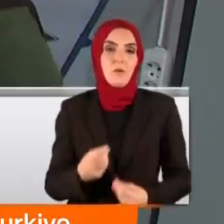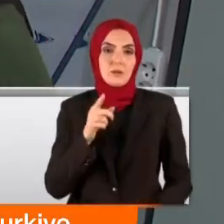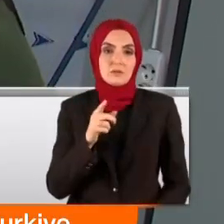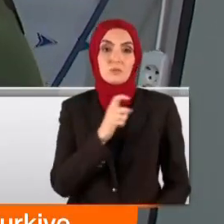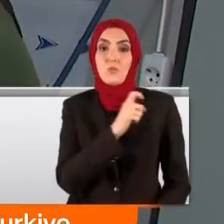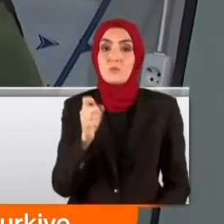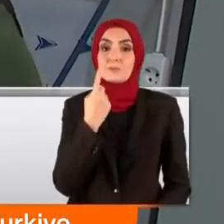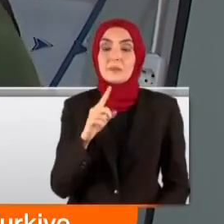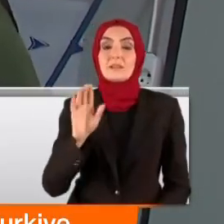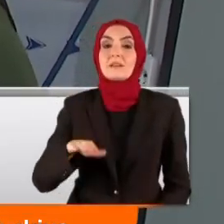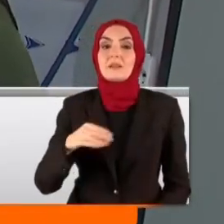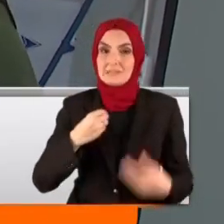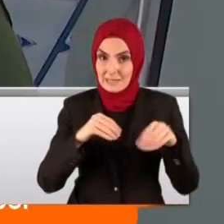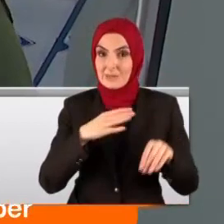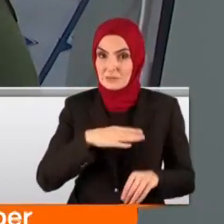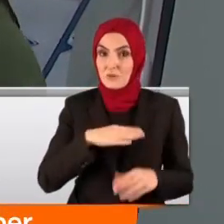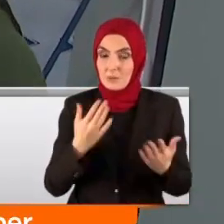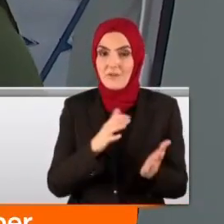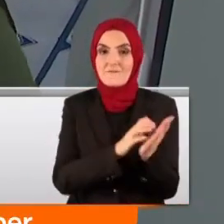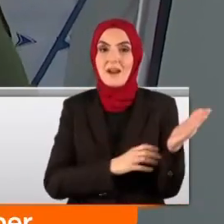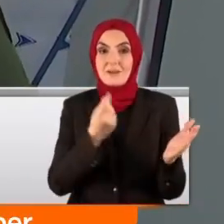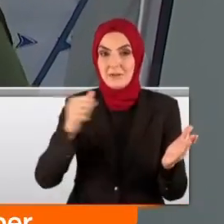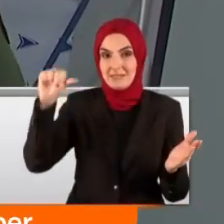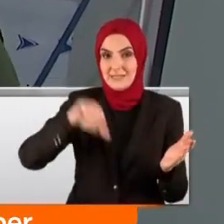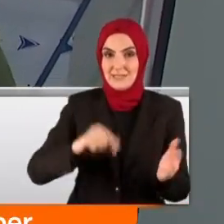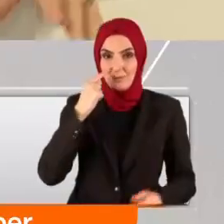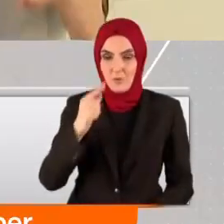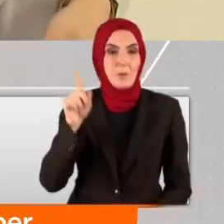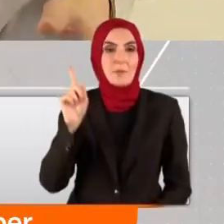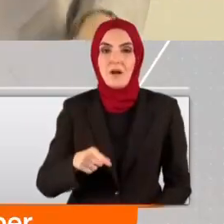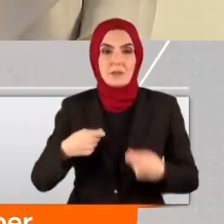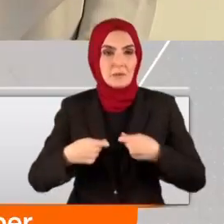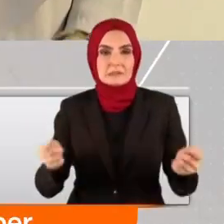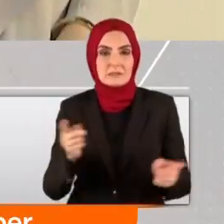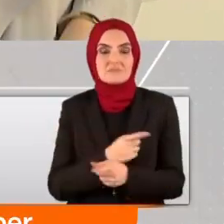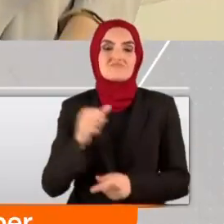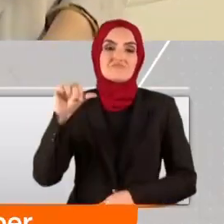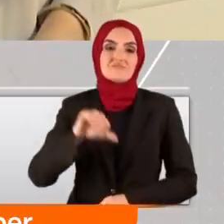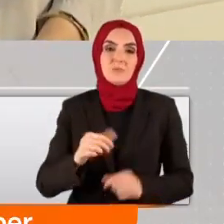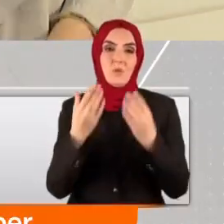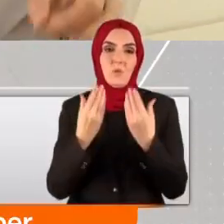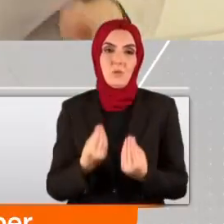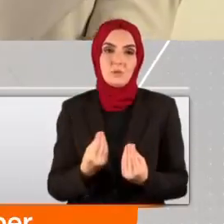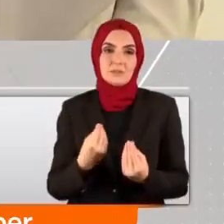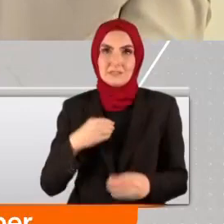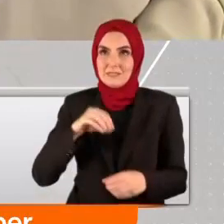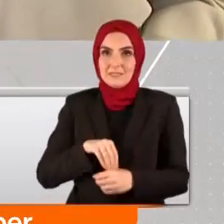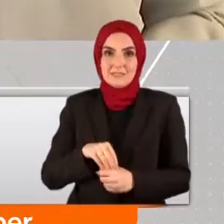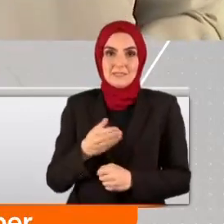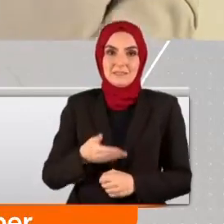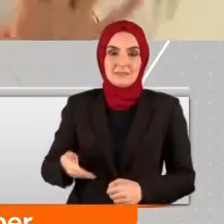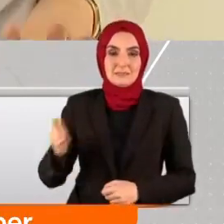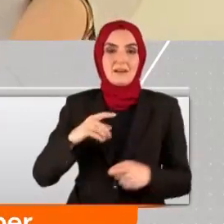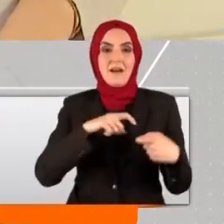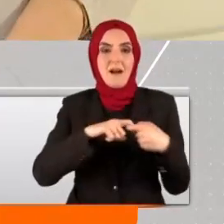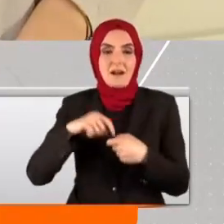istiyoruz ama vergi indirimiyle beraber geldiği zaman maliyetler tamamen aşağı düşecek. Şu anda içinde bulunduğumuz karavanda 2017 model karavan